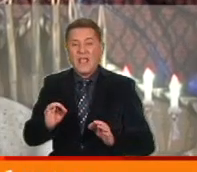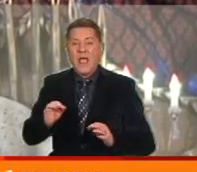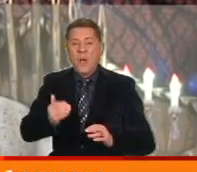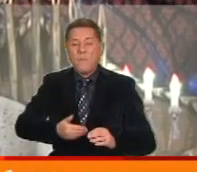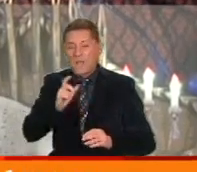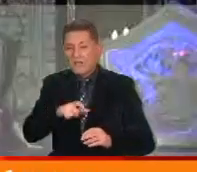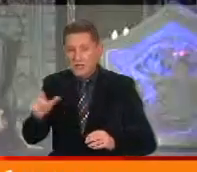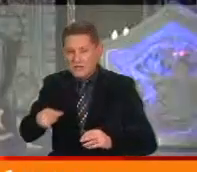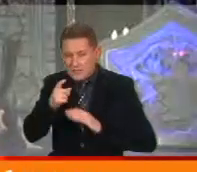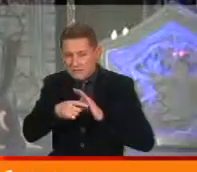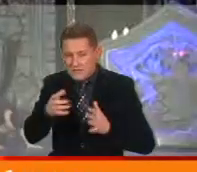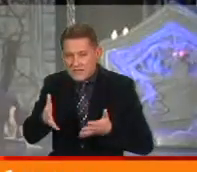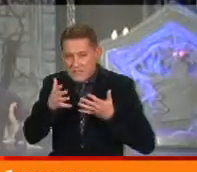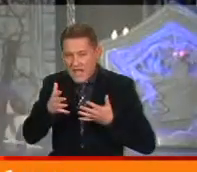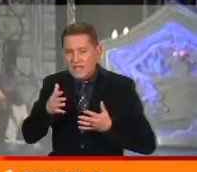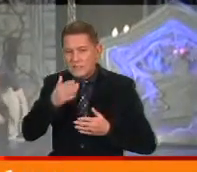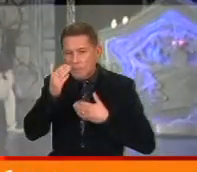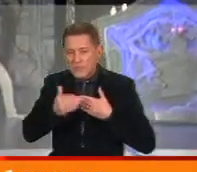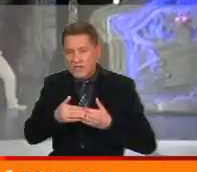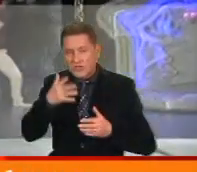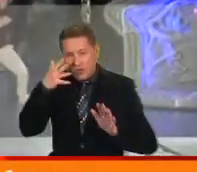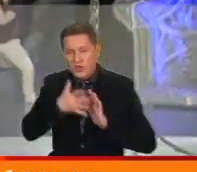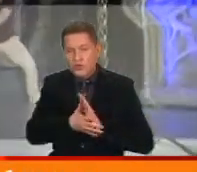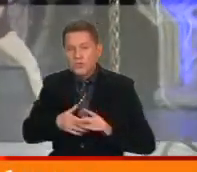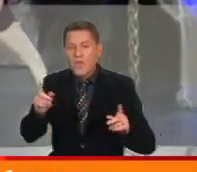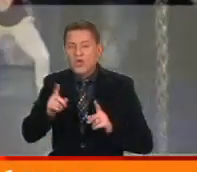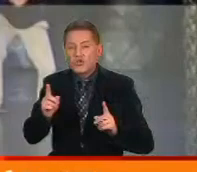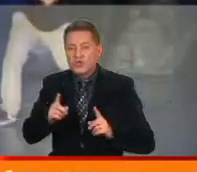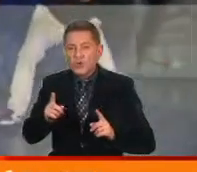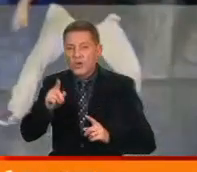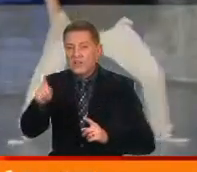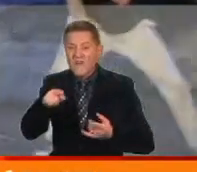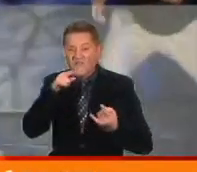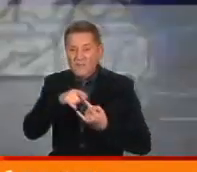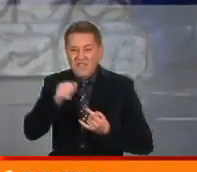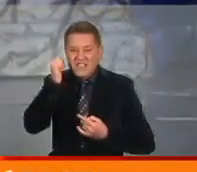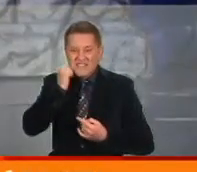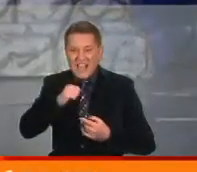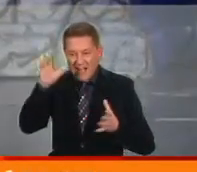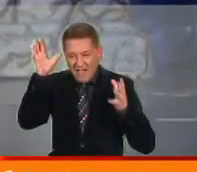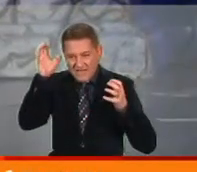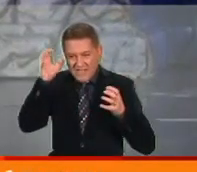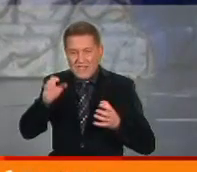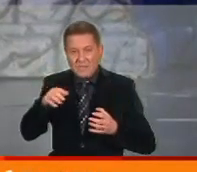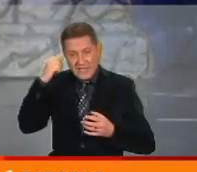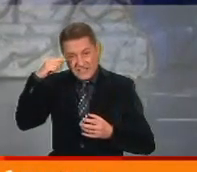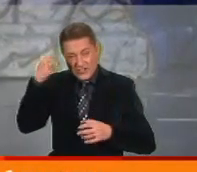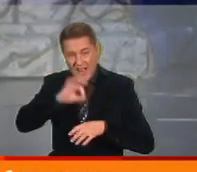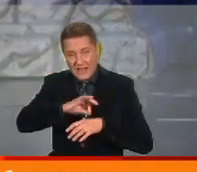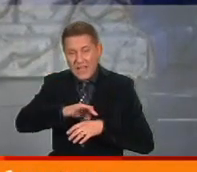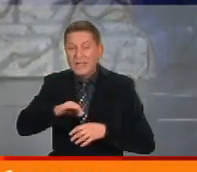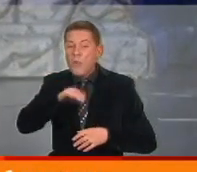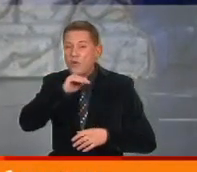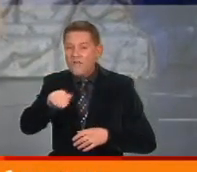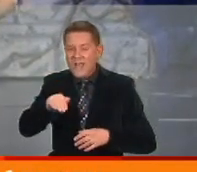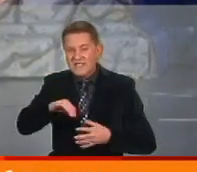їх ближче і розуміє, серед, здавалося б, миролюбивих домочадців, вампіри, стара відьма, шалений професор, перевертні та